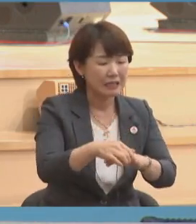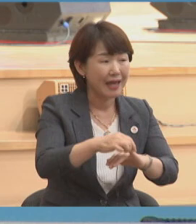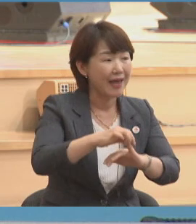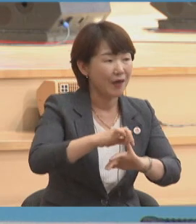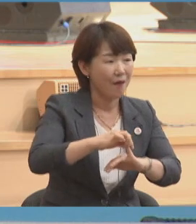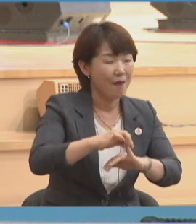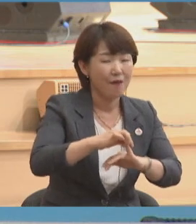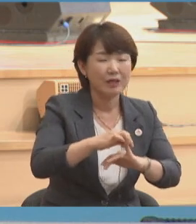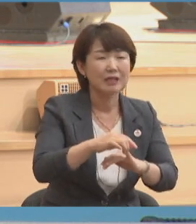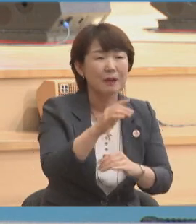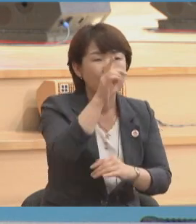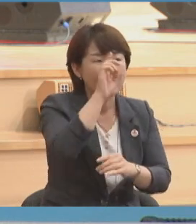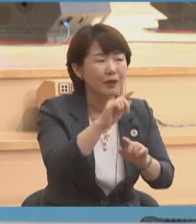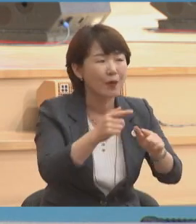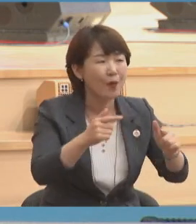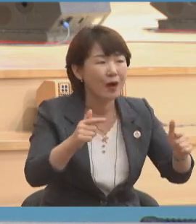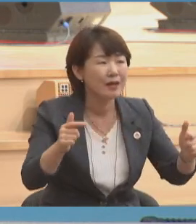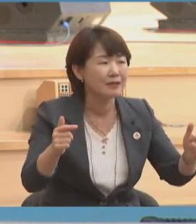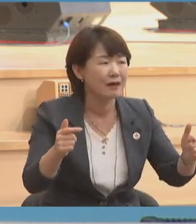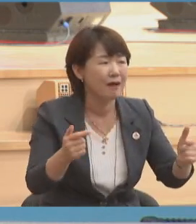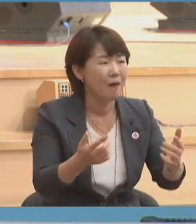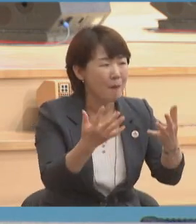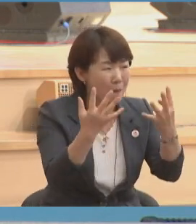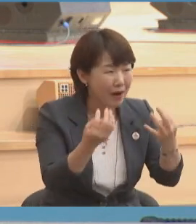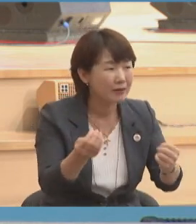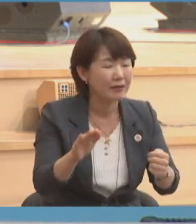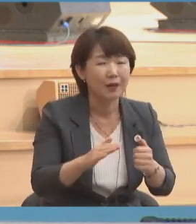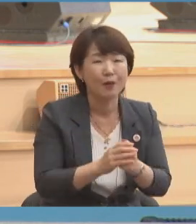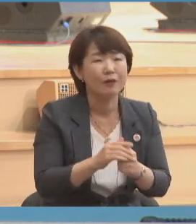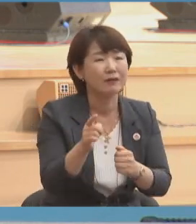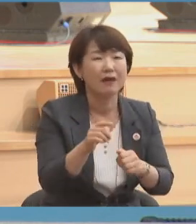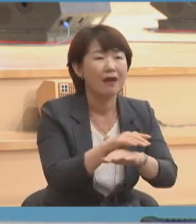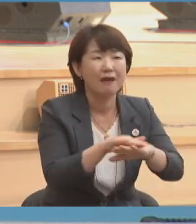있는데 이 질환은요 정말 답이 없대요. 답이.